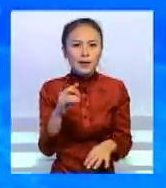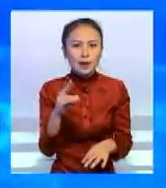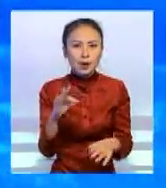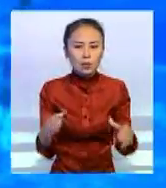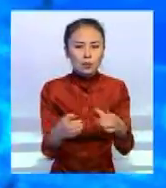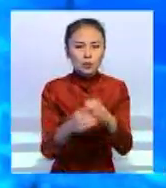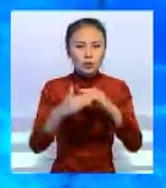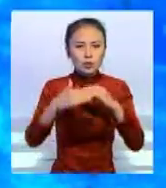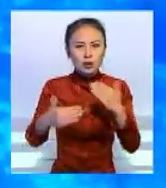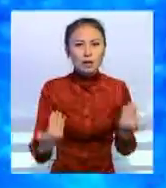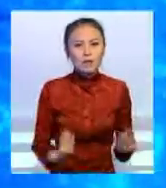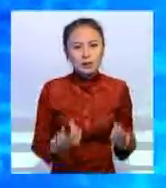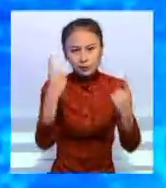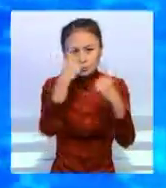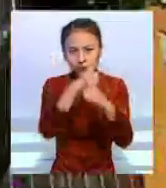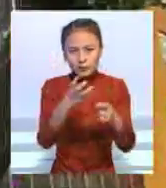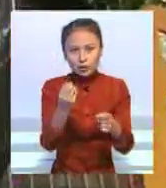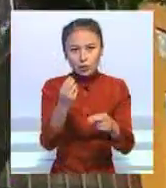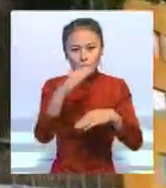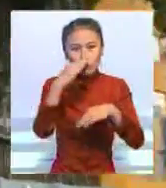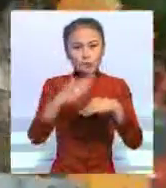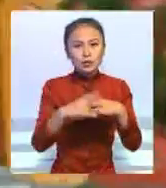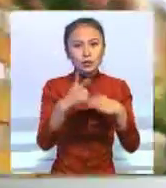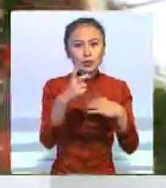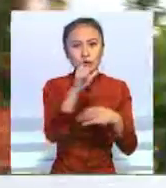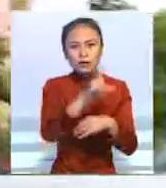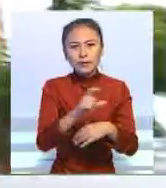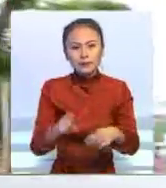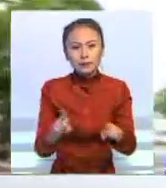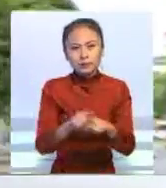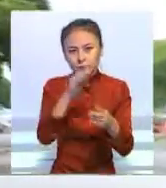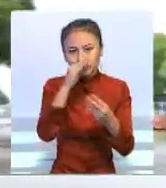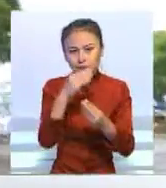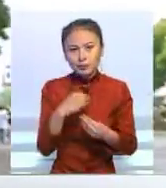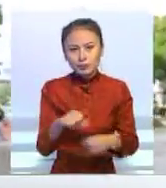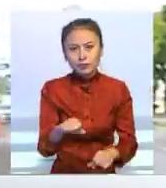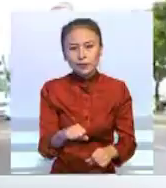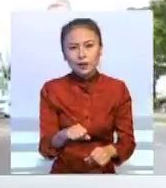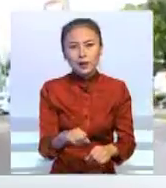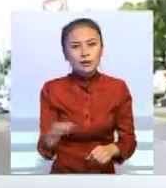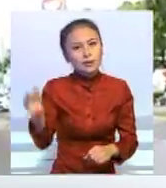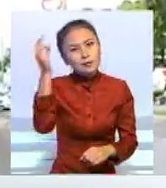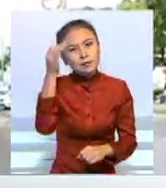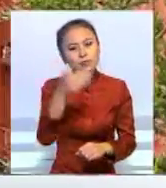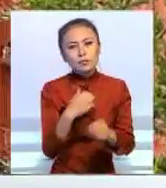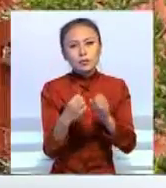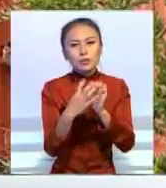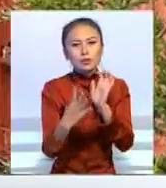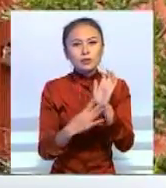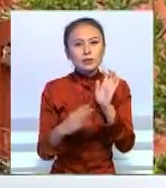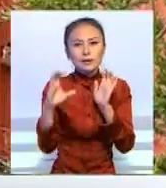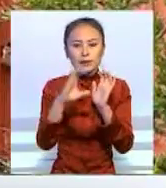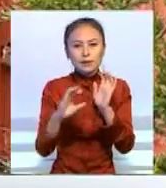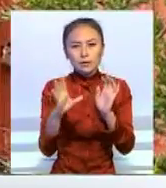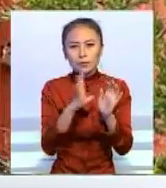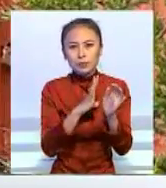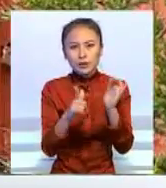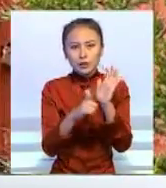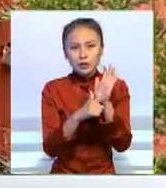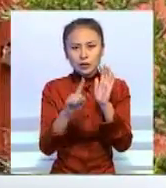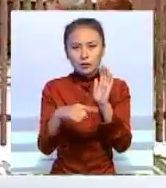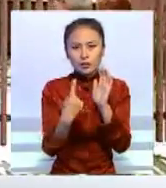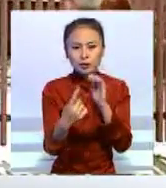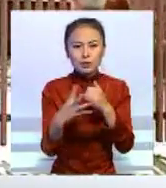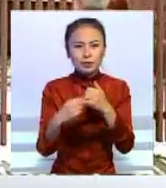тұрғындары. Жергілікті ақпарат құралдары тағы 200-ге жоқ мексикалықтардың ізім ғайып жоғалып кеткен хабарлайды. Естеріңізге сала кетсек, 19 қыркүйекте